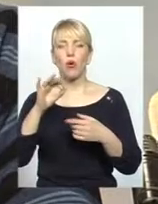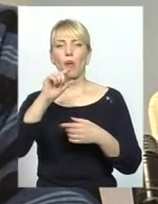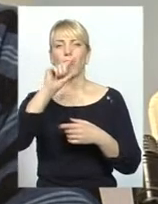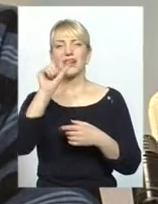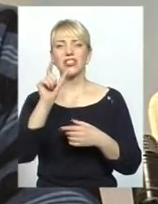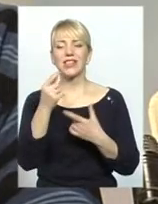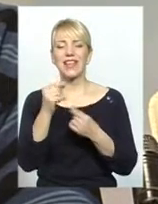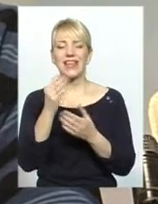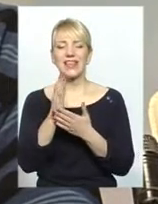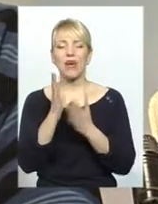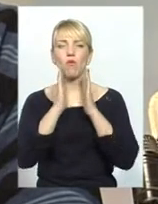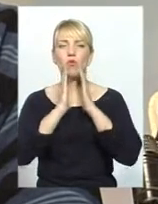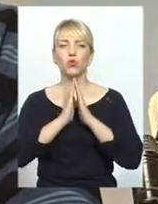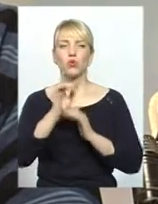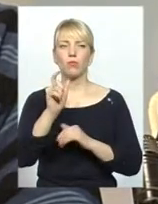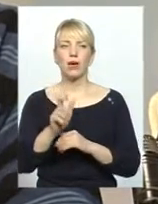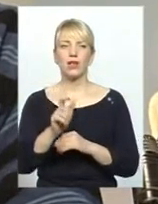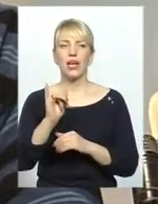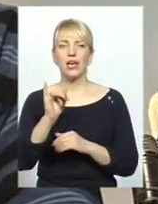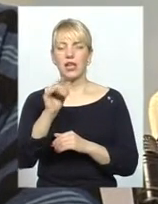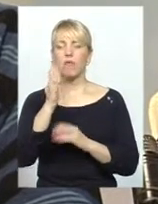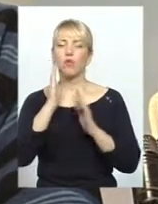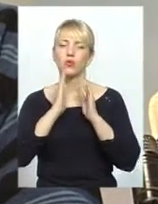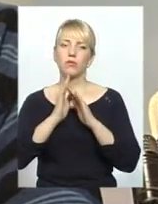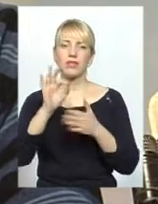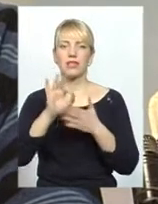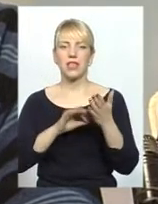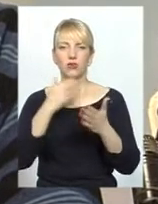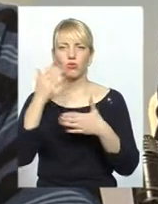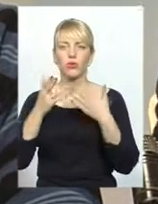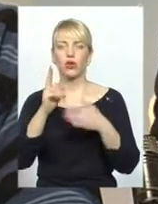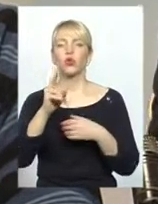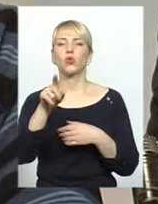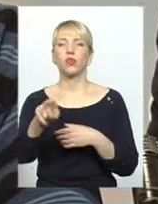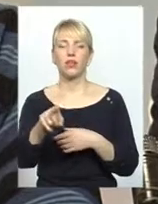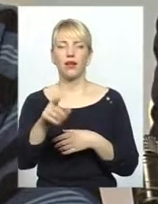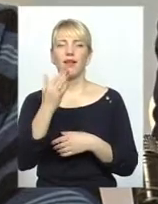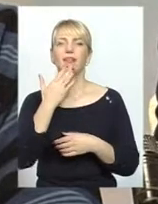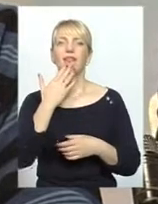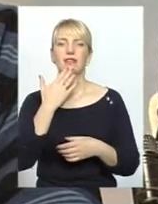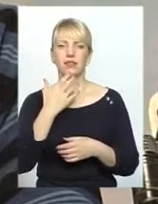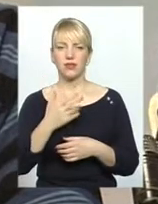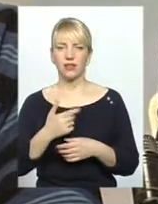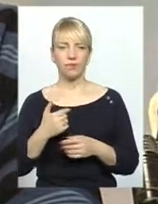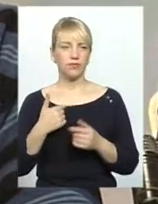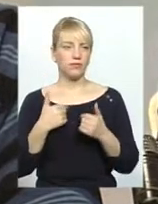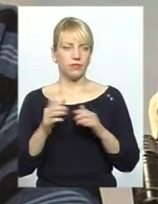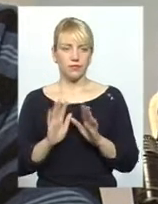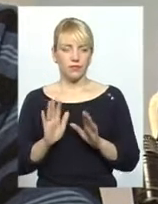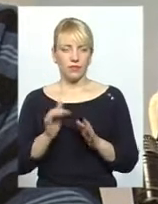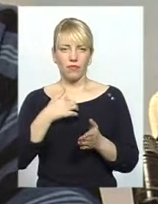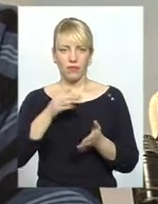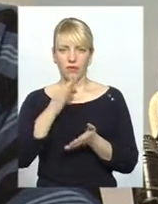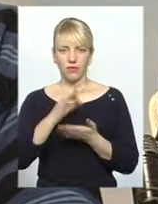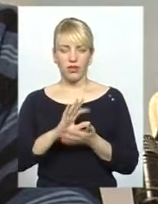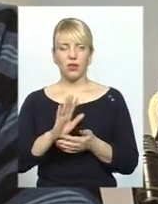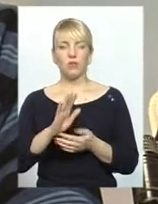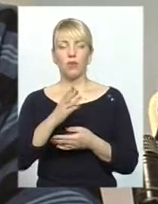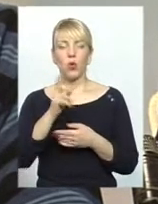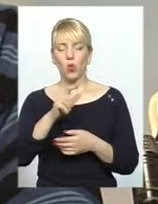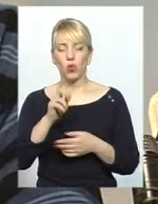мусульманин запитав його зразу, хто ти по нації, хто ти по конфесії, по розповіді. Це не входить в нашу компетенцію. Люди, які переступають